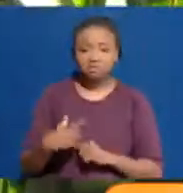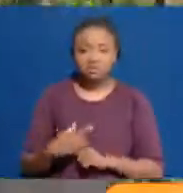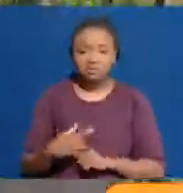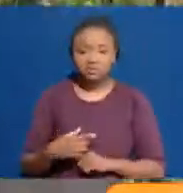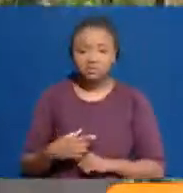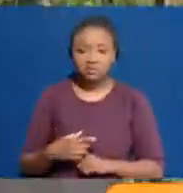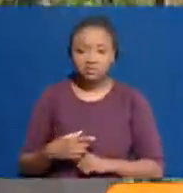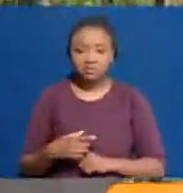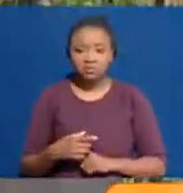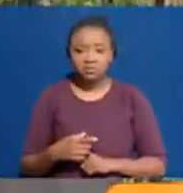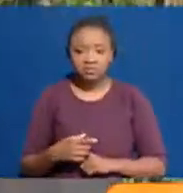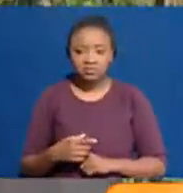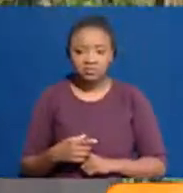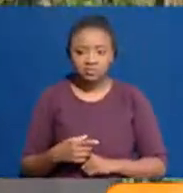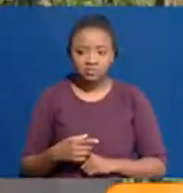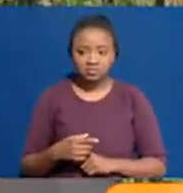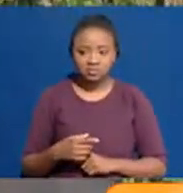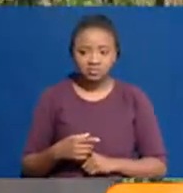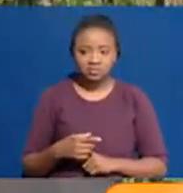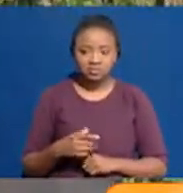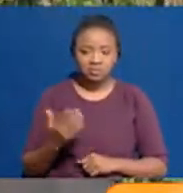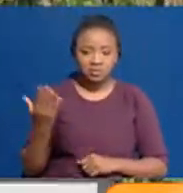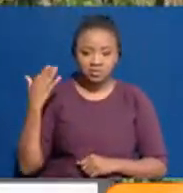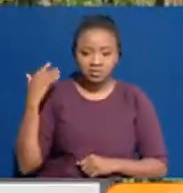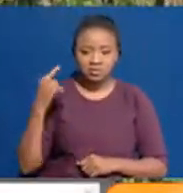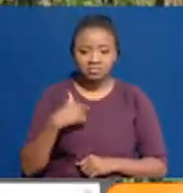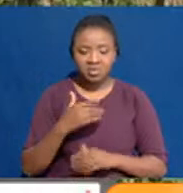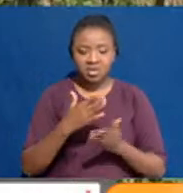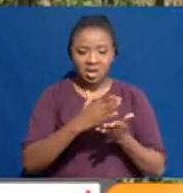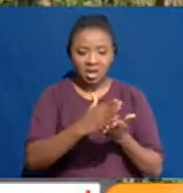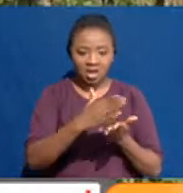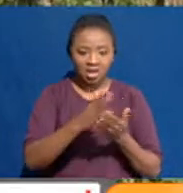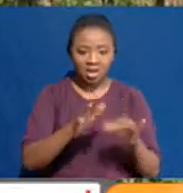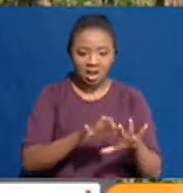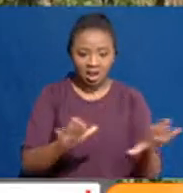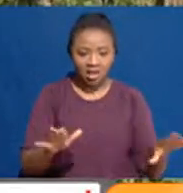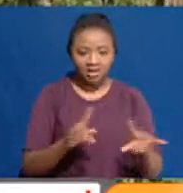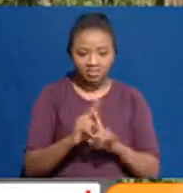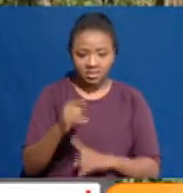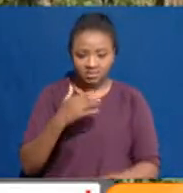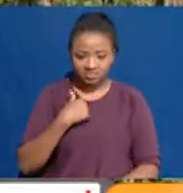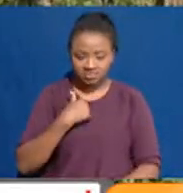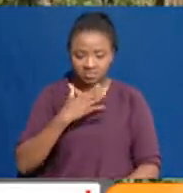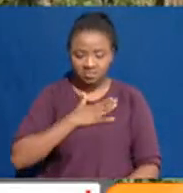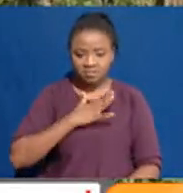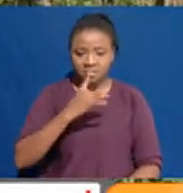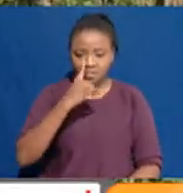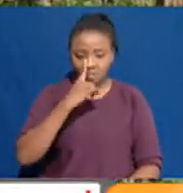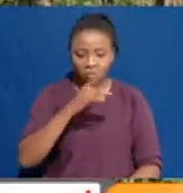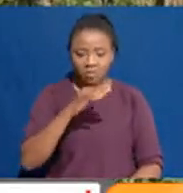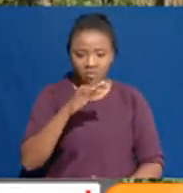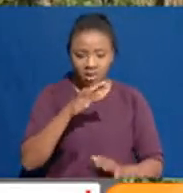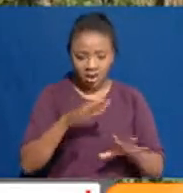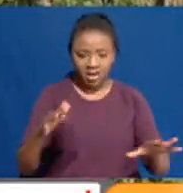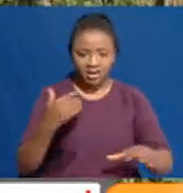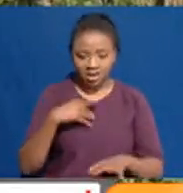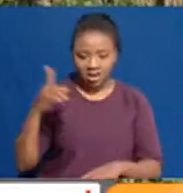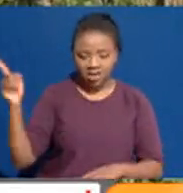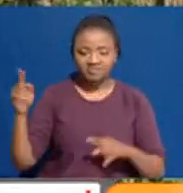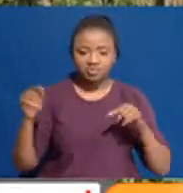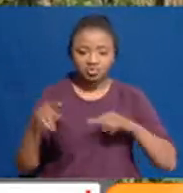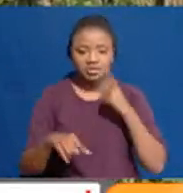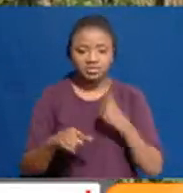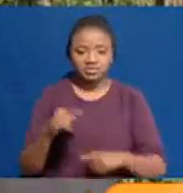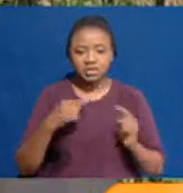50. Mwaka uliopita nilikuwa nimekotesha mashamba nje, lakini mwaka huu nikalima sasa ya nyumbani ambayo ni eka kama